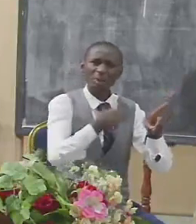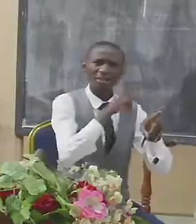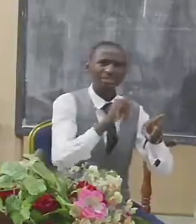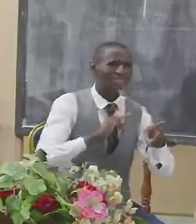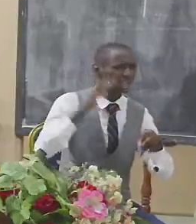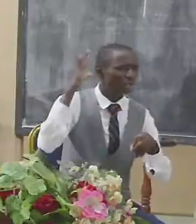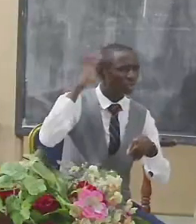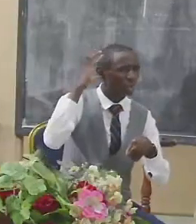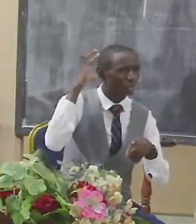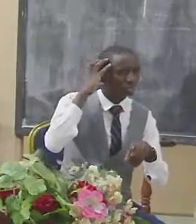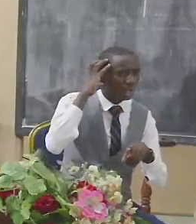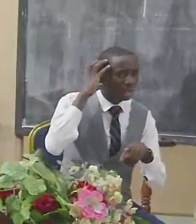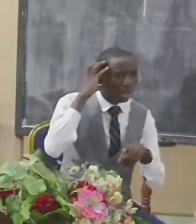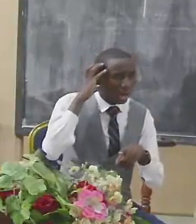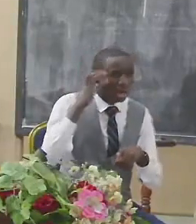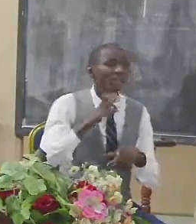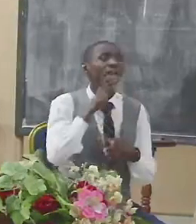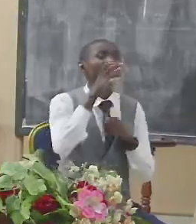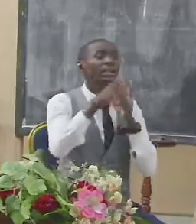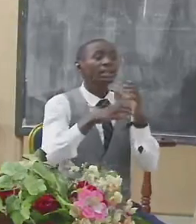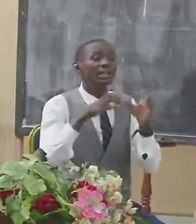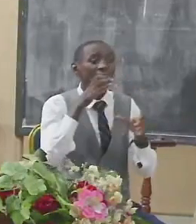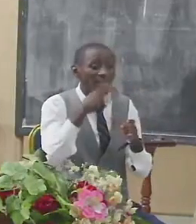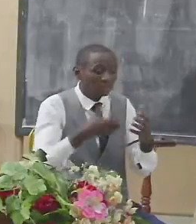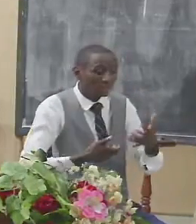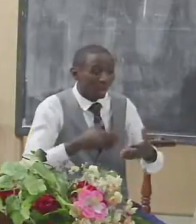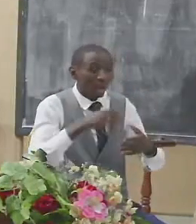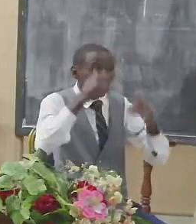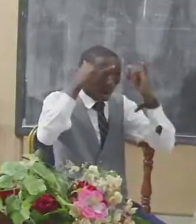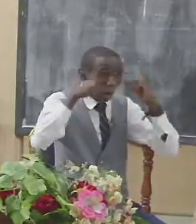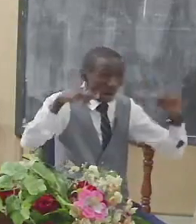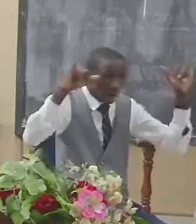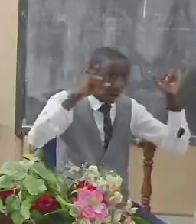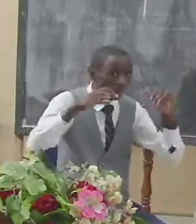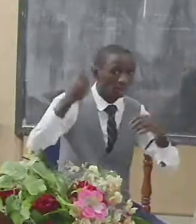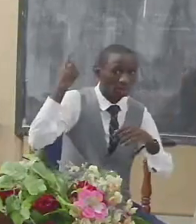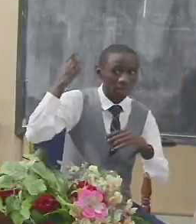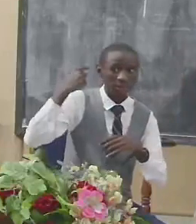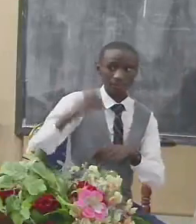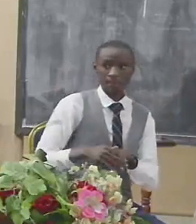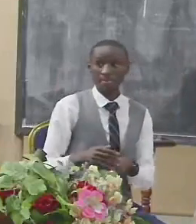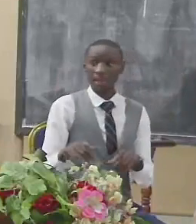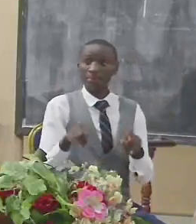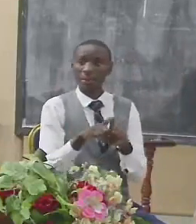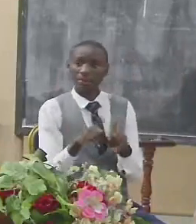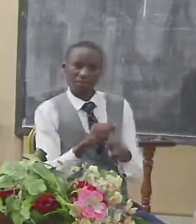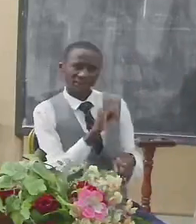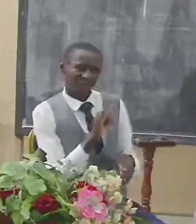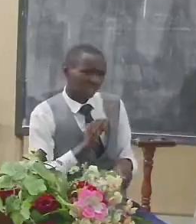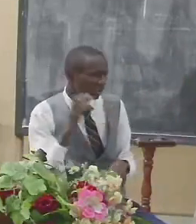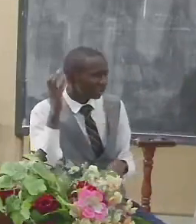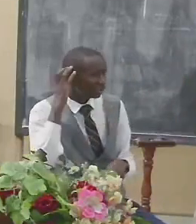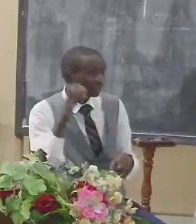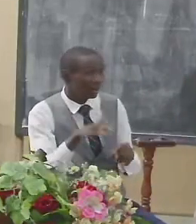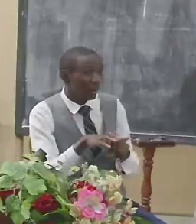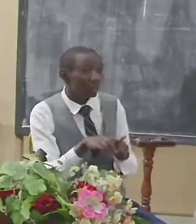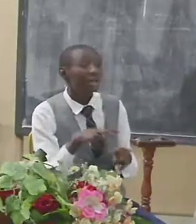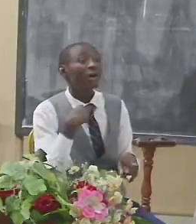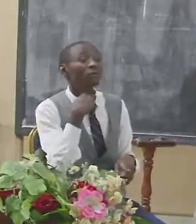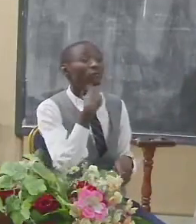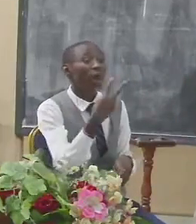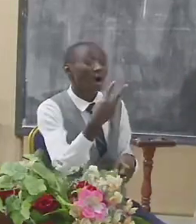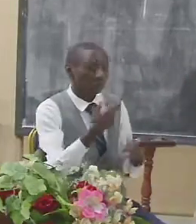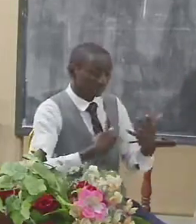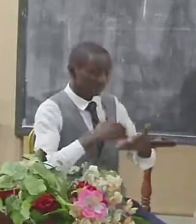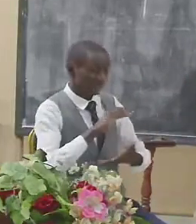De bêlement de bœuf. Niko nasikia ngombe ziko zinalia kule. Et de mugissement de brebis. Na kondoo ziko zinalia